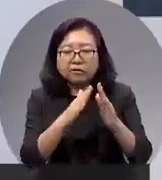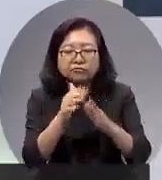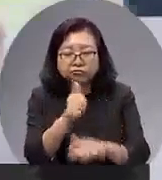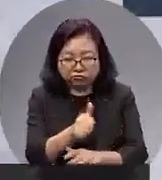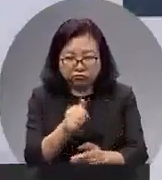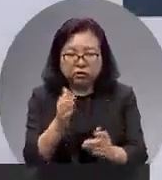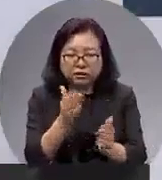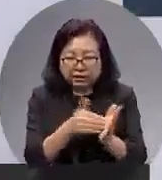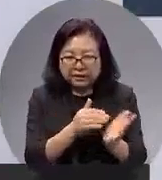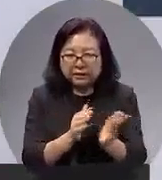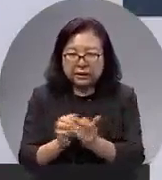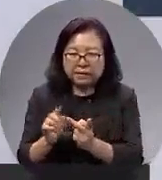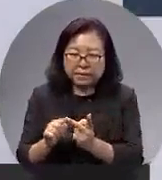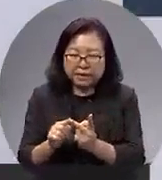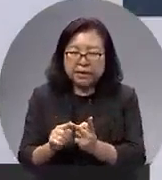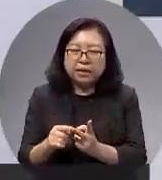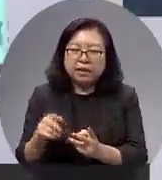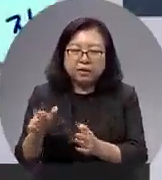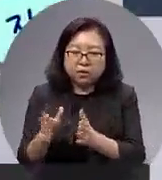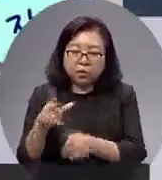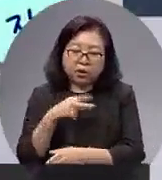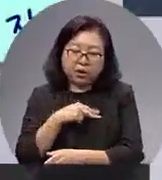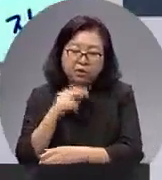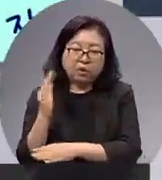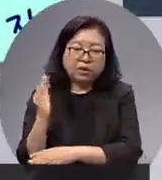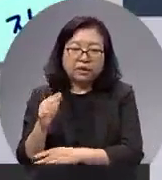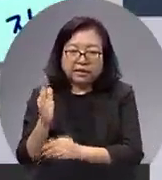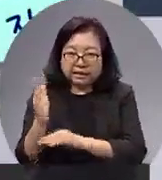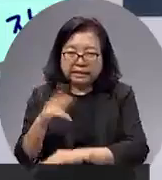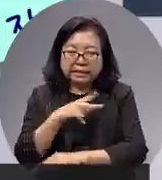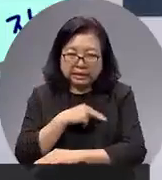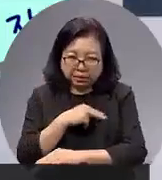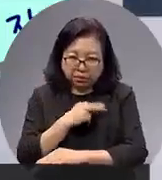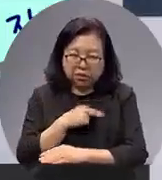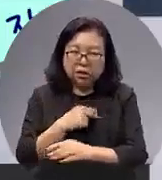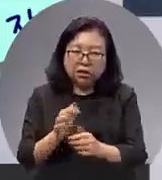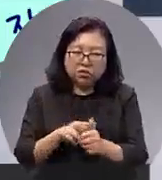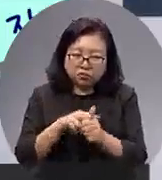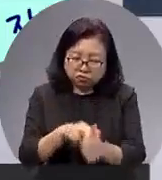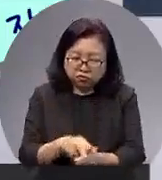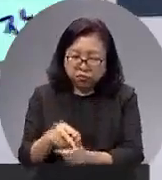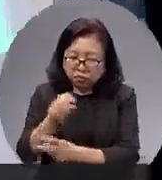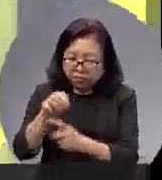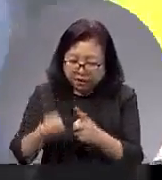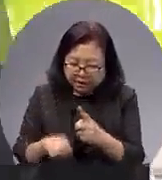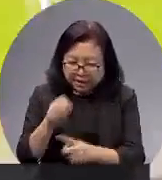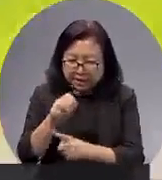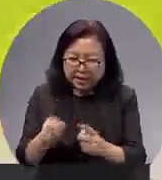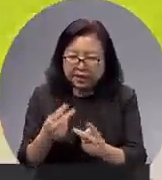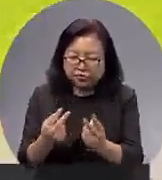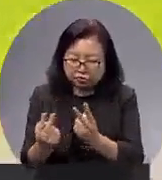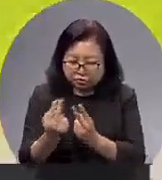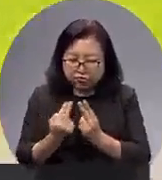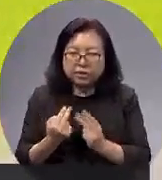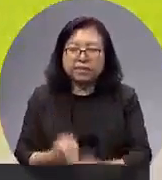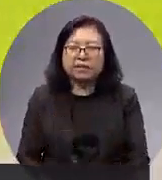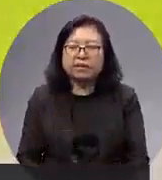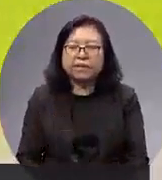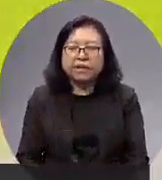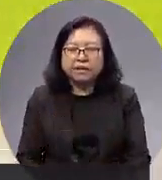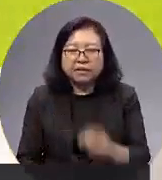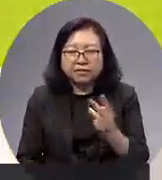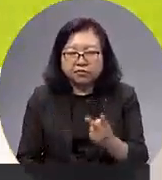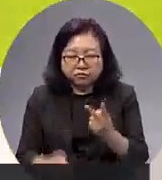다음에 도의원과 c 군 의원을 후보와 비례대표로 9분한 투표용지 내장을 받아서 기표 하면 됩니다 두 명 이상의 후자에게